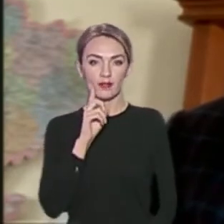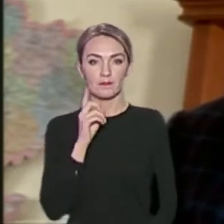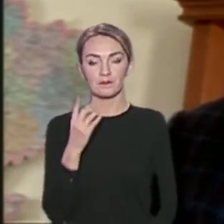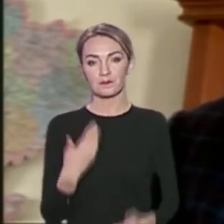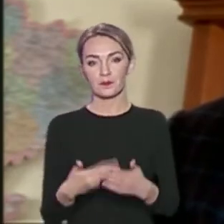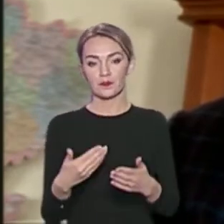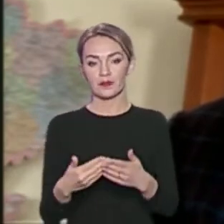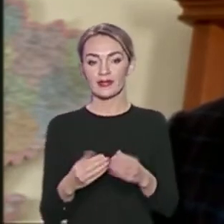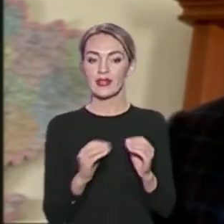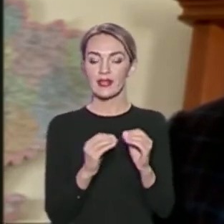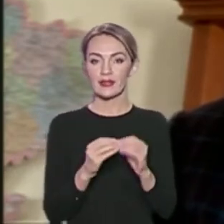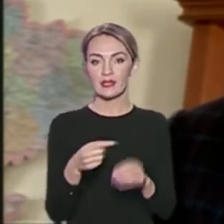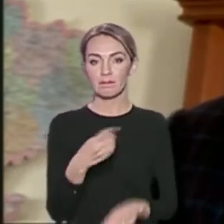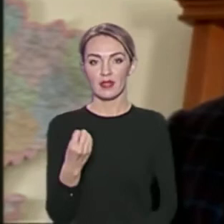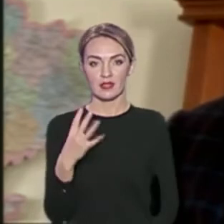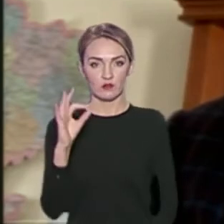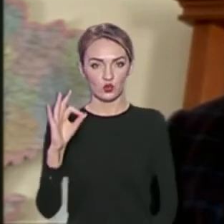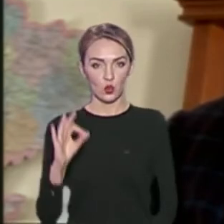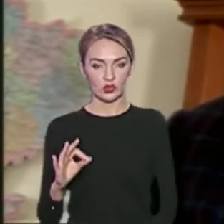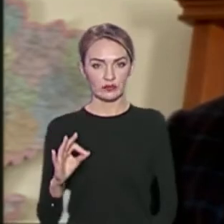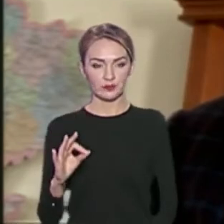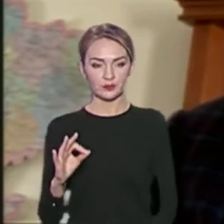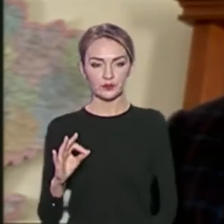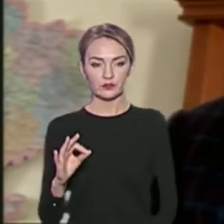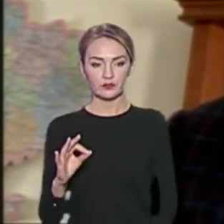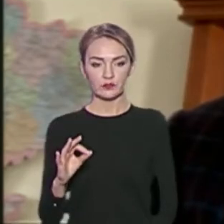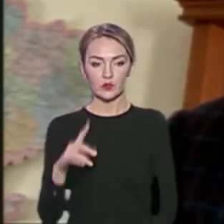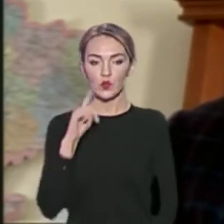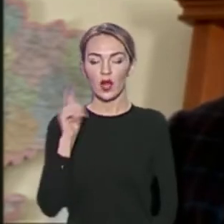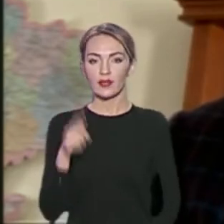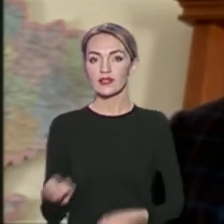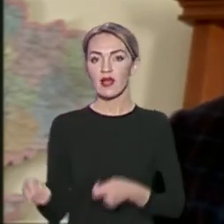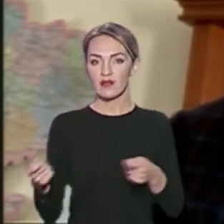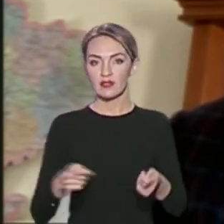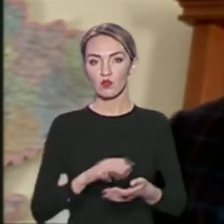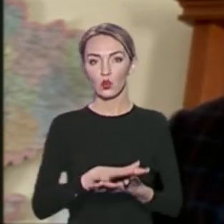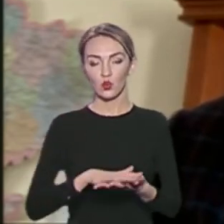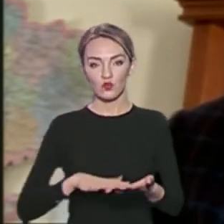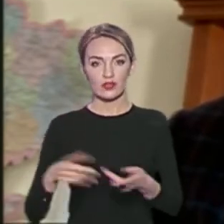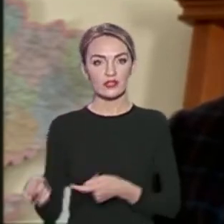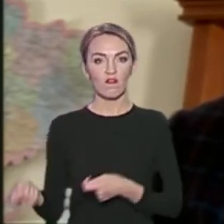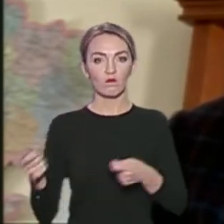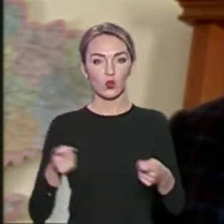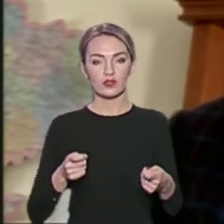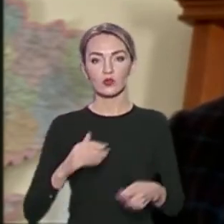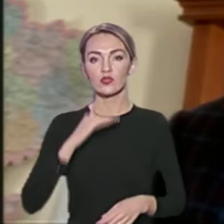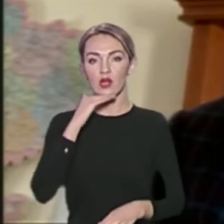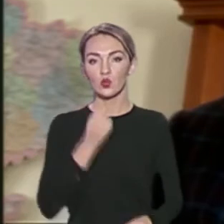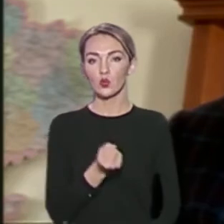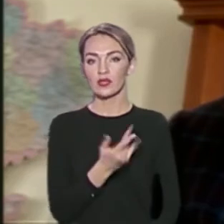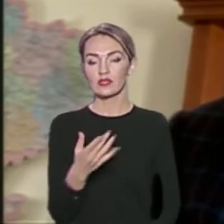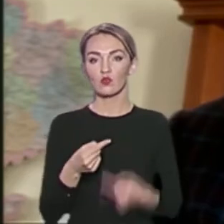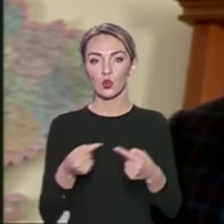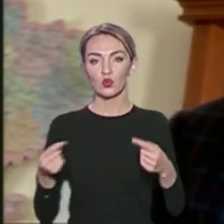межах 10-15%. Я хочу також запевнити, що Україна завезла і продовжує завозити достатню кількість і